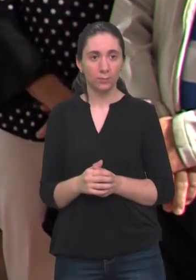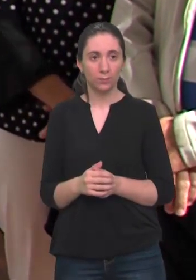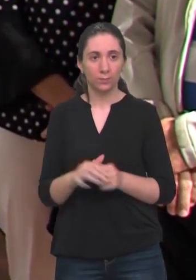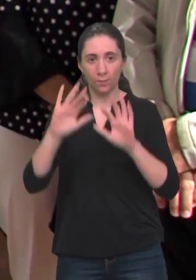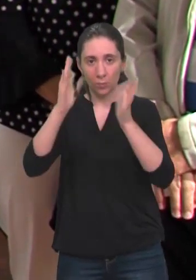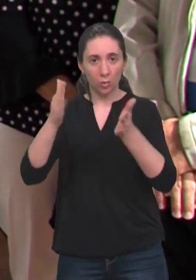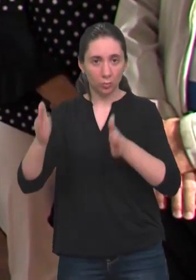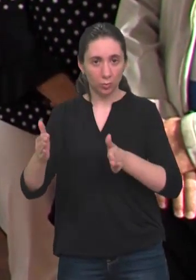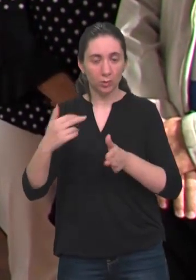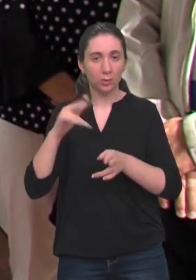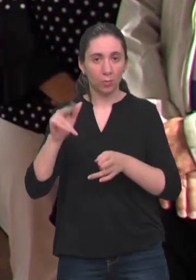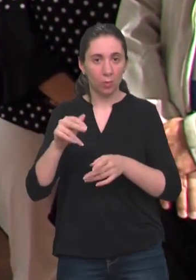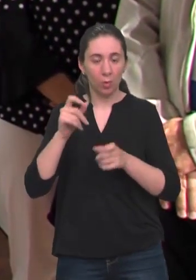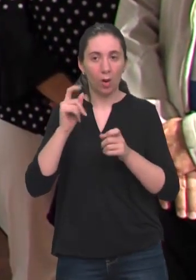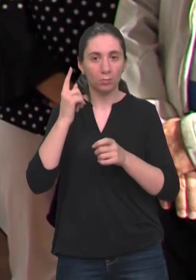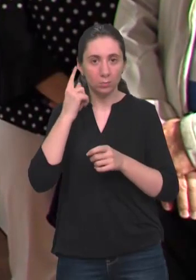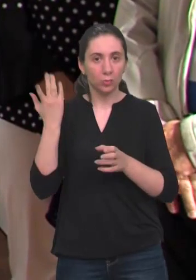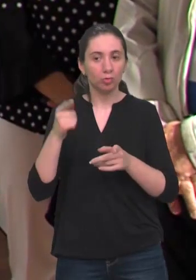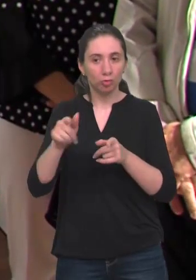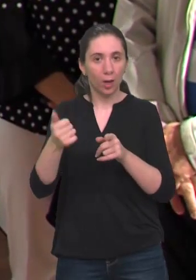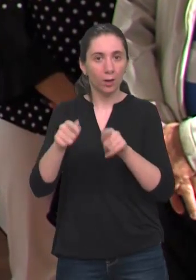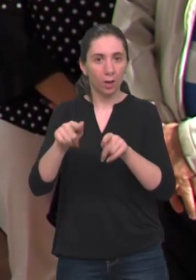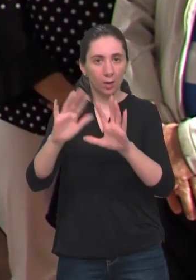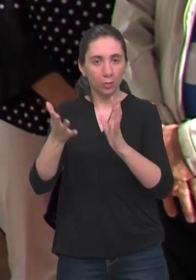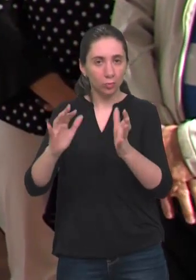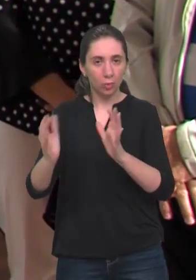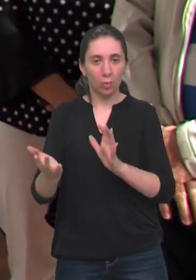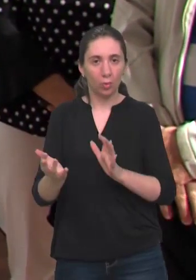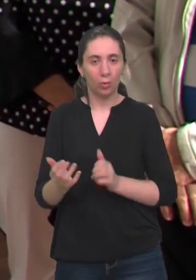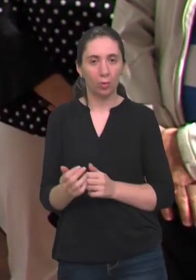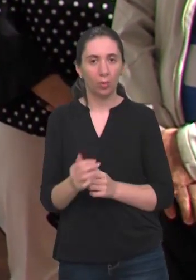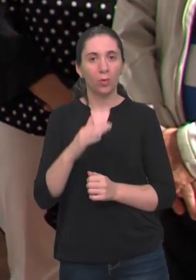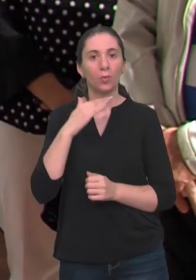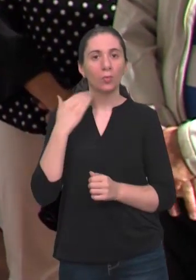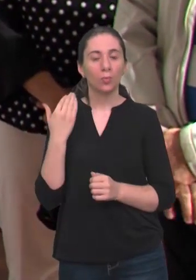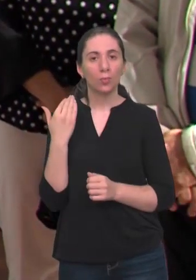skulptura sam mogla razaznati što se na njima nalazi i puno